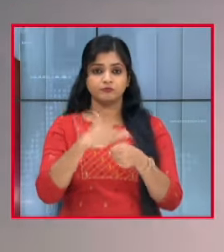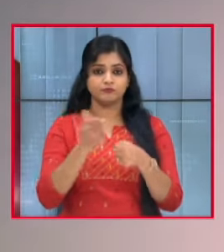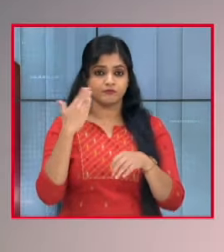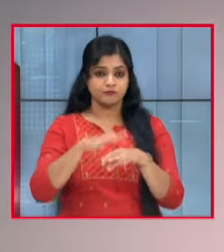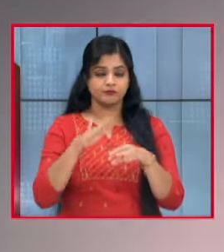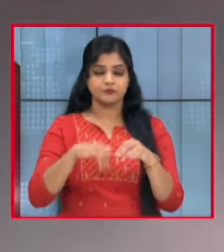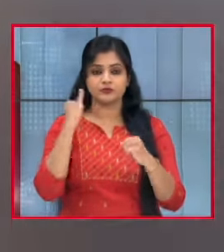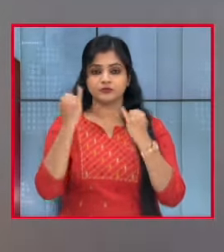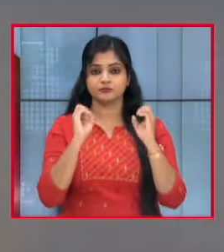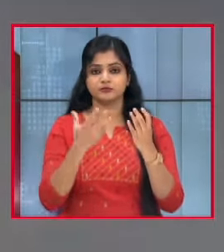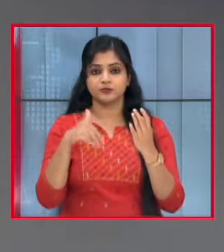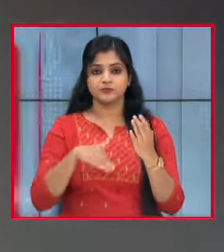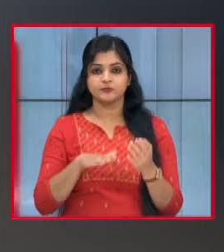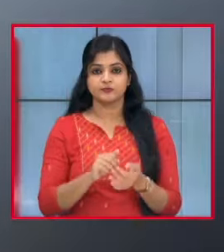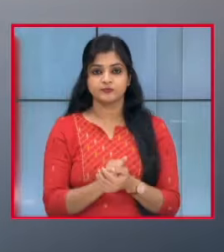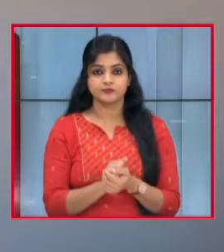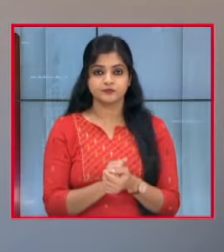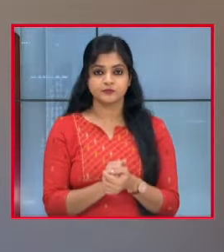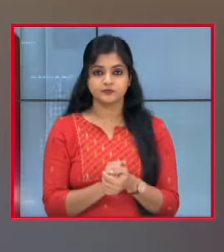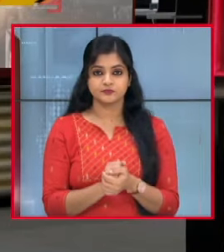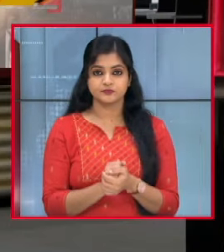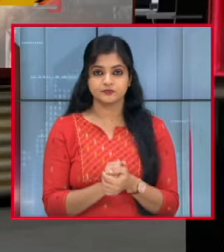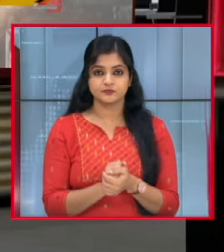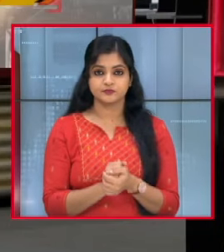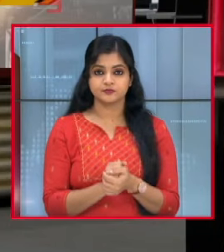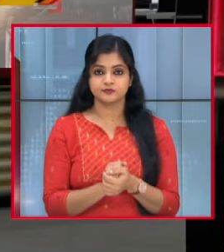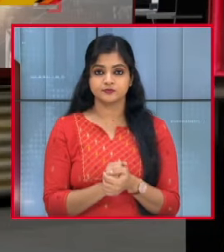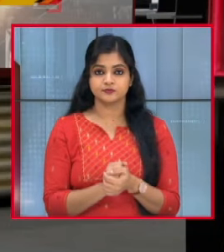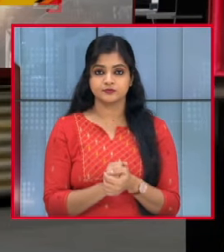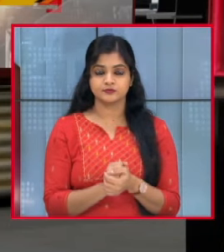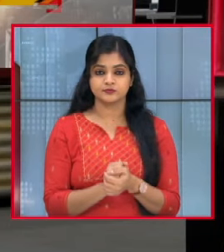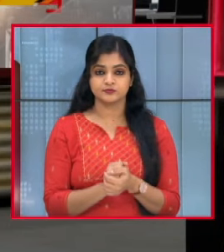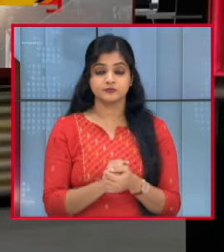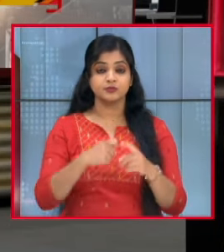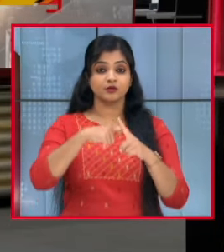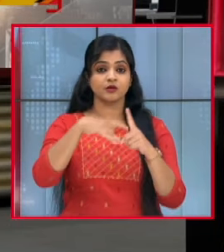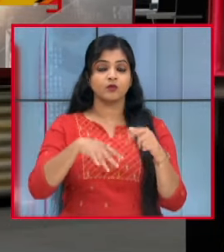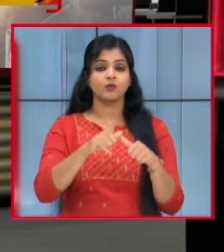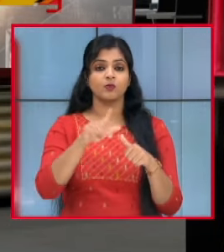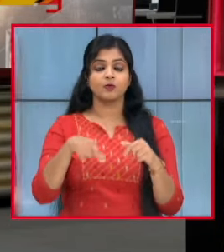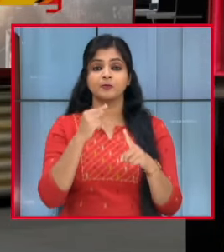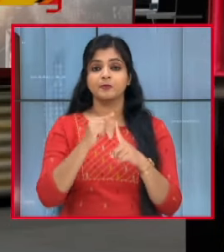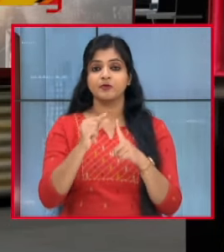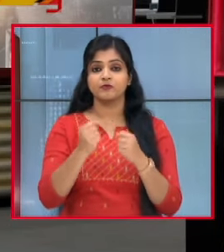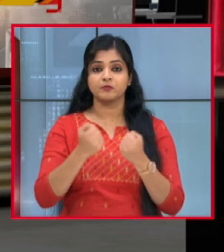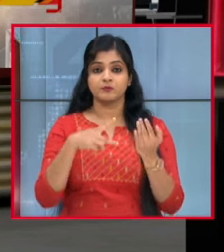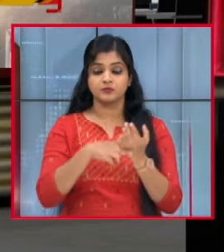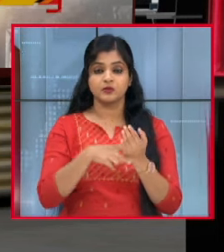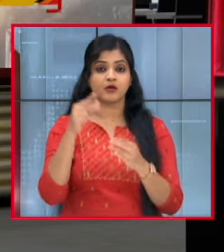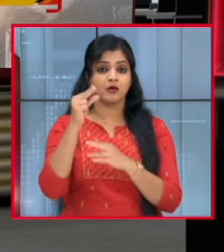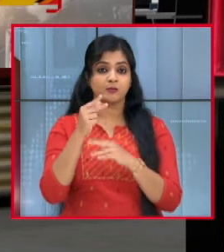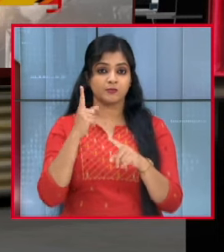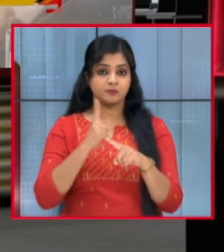അന്വേഷണം ആരംഭിച്ചു. സംസ്ഥാനത്തെ എല്ലാ സ്വകാര്യ ബസ്സുകളിലും ക്യാമറ